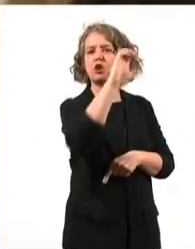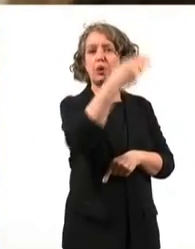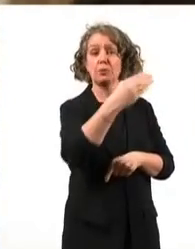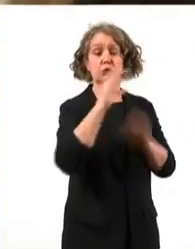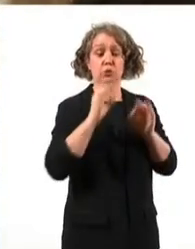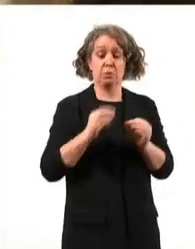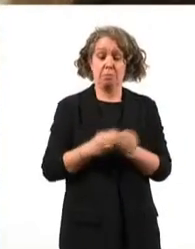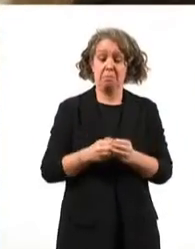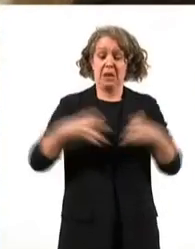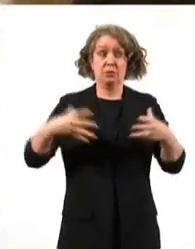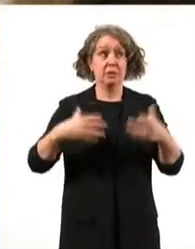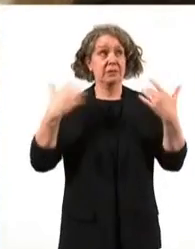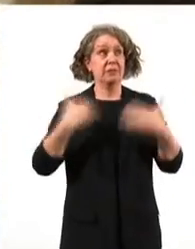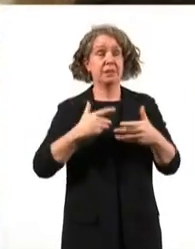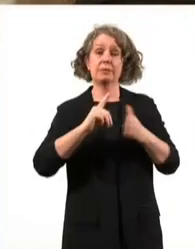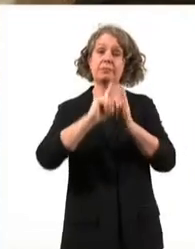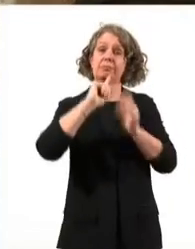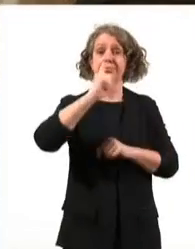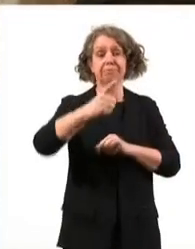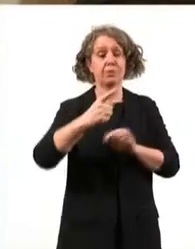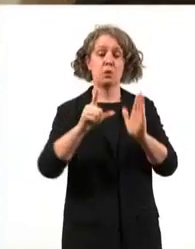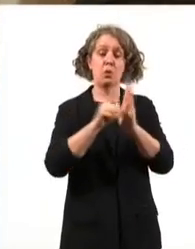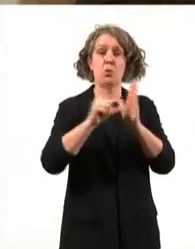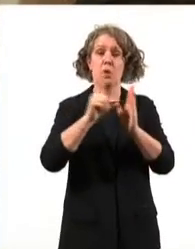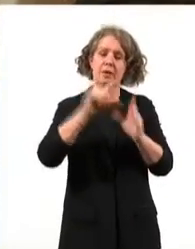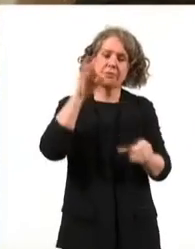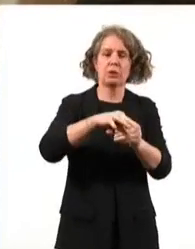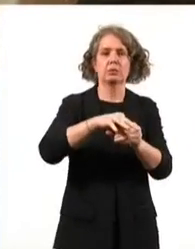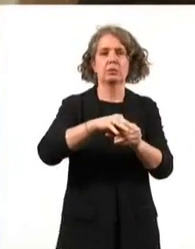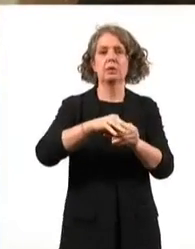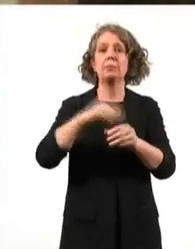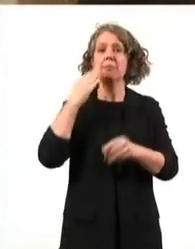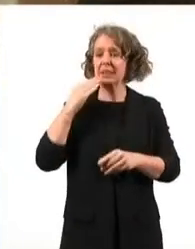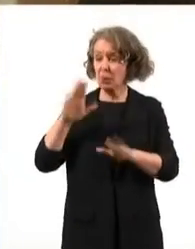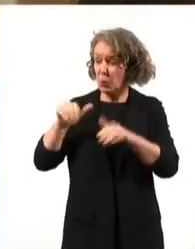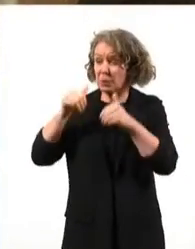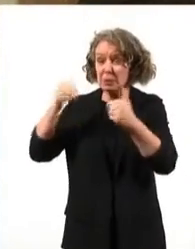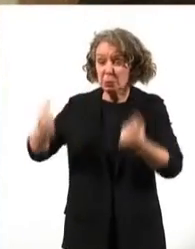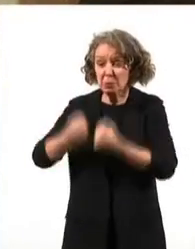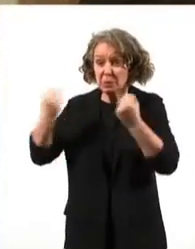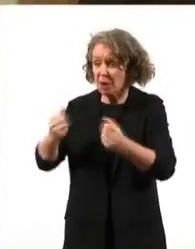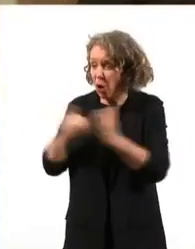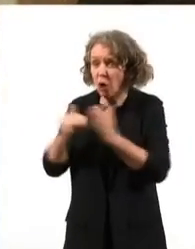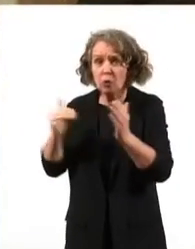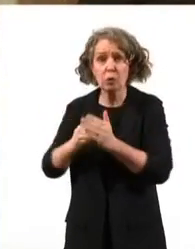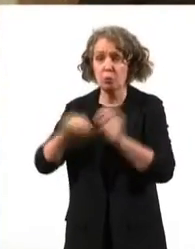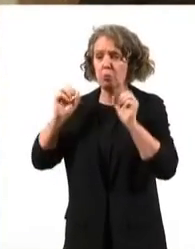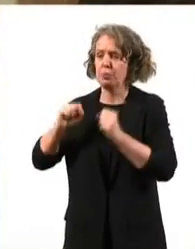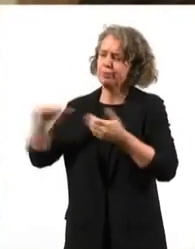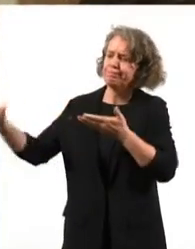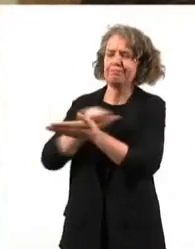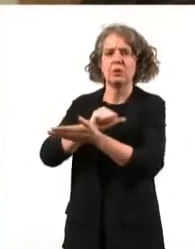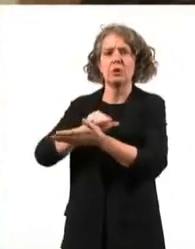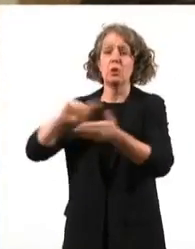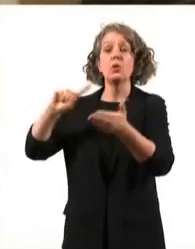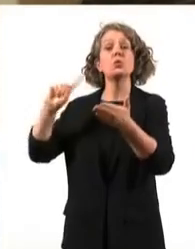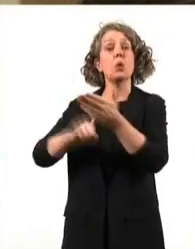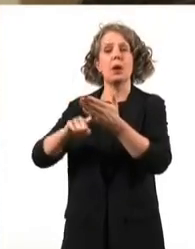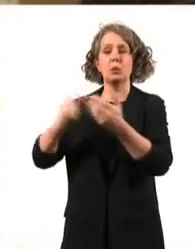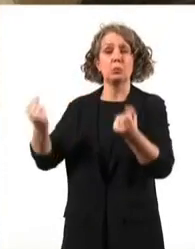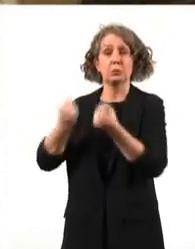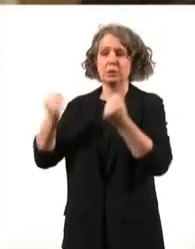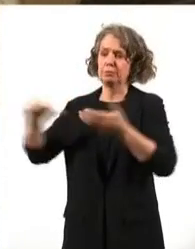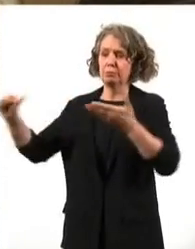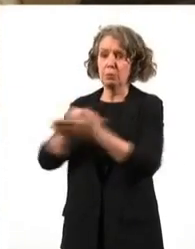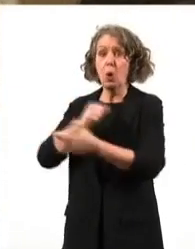voter une loi qui permet de toucher au portefeuille. C'est-à-dire que s'ils continuent, on peut leur enlever le droit de faire de la pub, carrément. Et s'ils vont plus loin, on peut leur